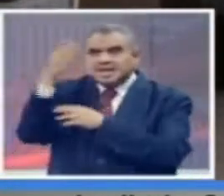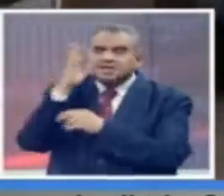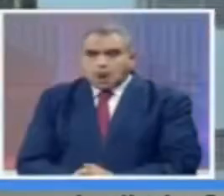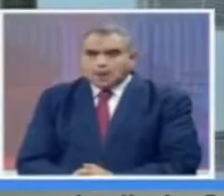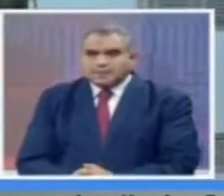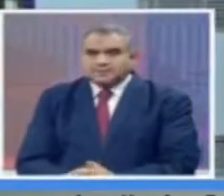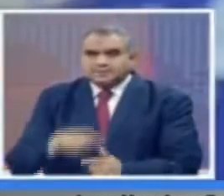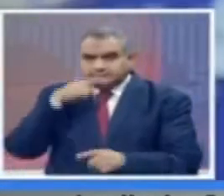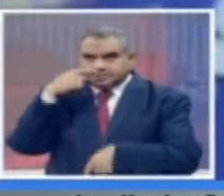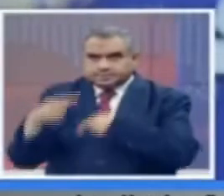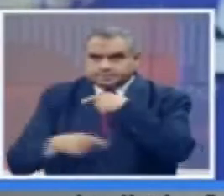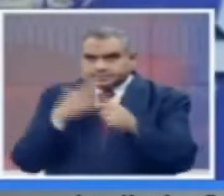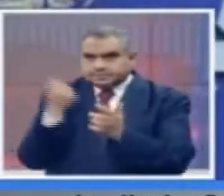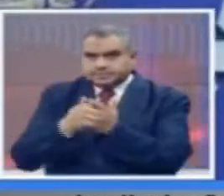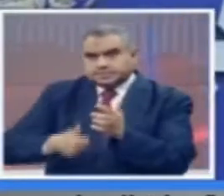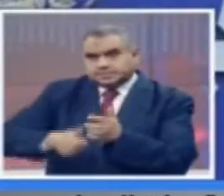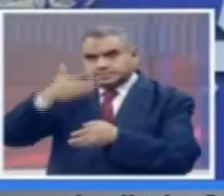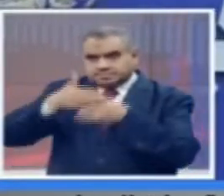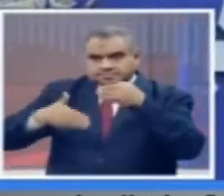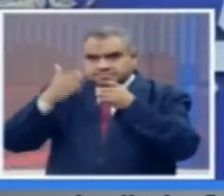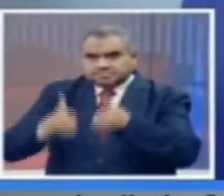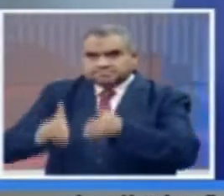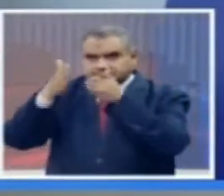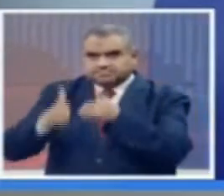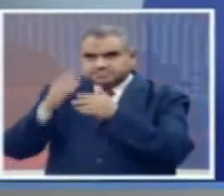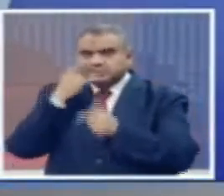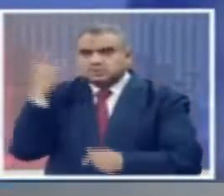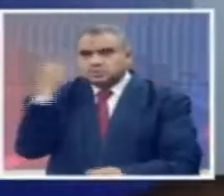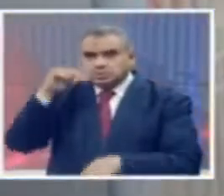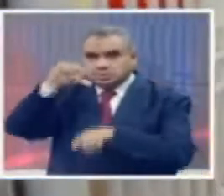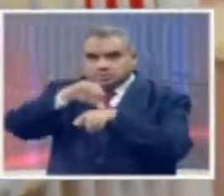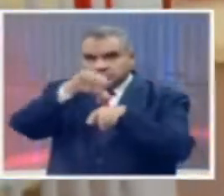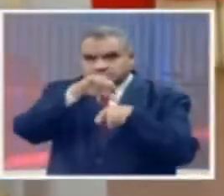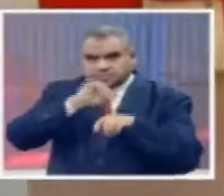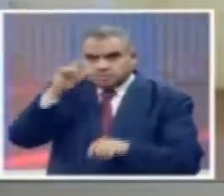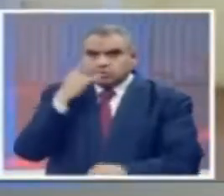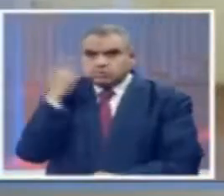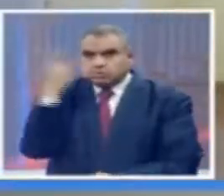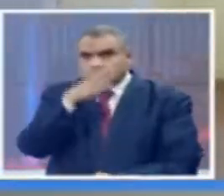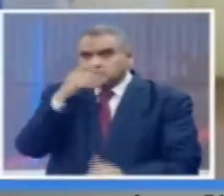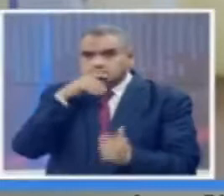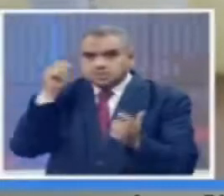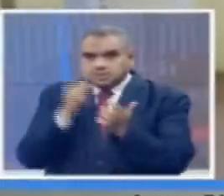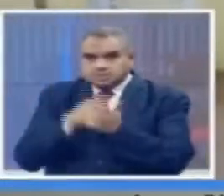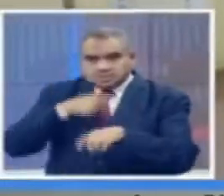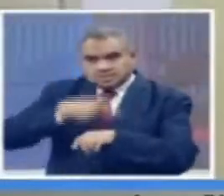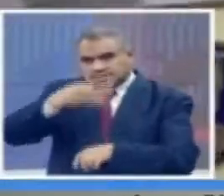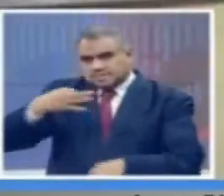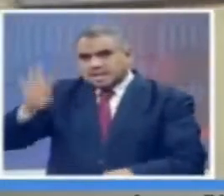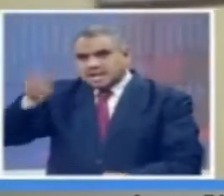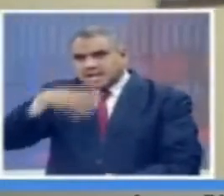الشرطية. ويتم رفع الكفاءة الإنشائية لكل الأقسام والمراكز والنقاط الشرطية وفقاً لخطط زمنية